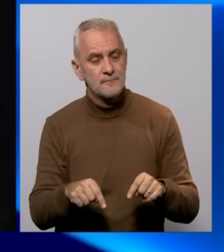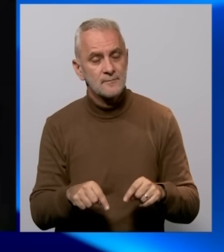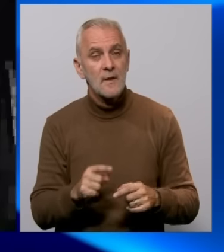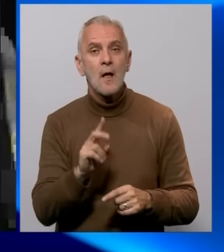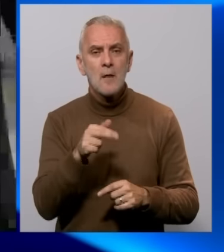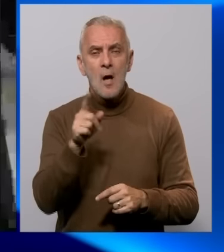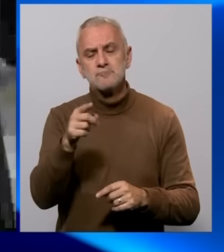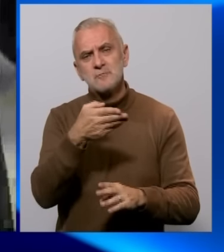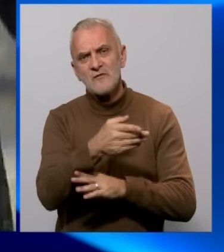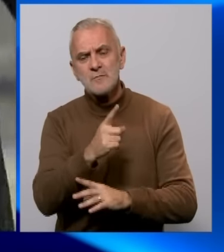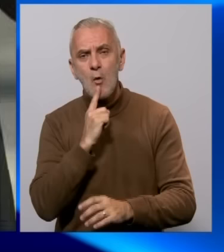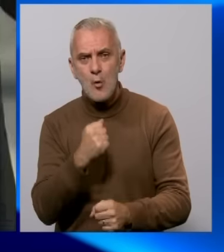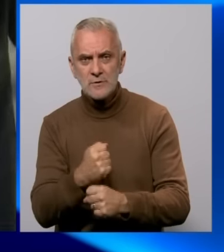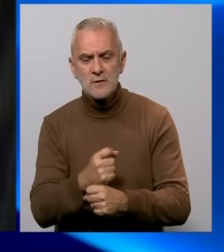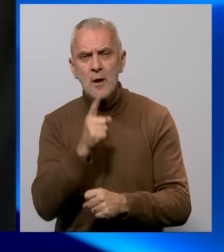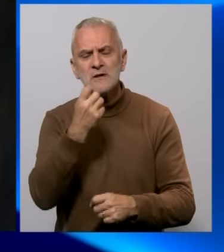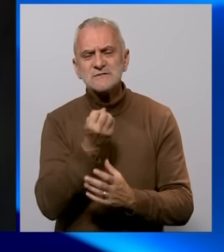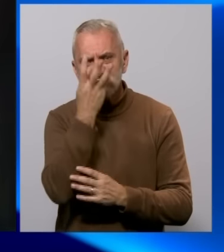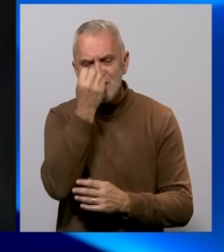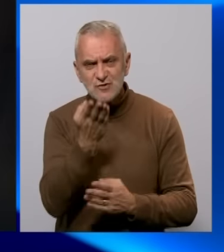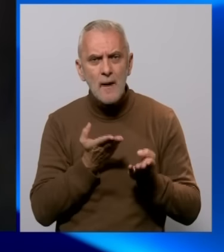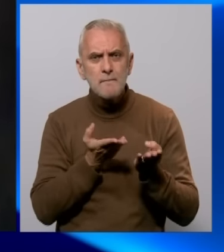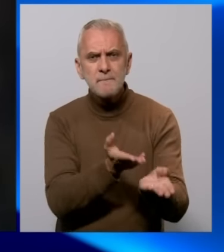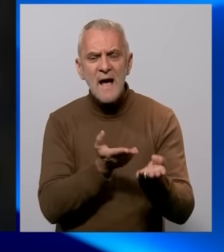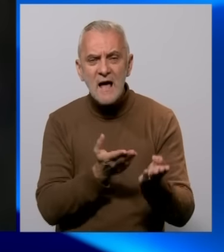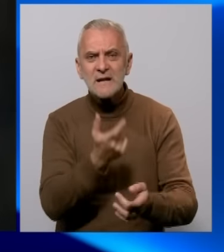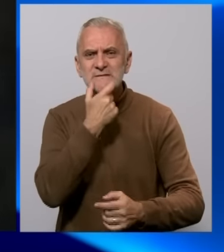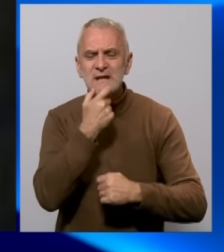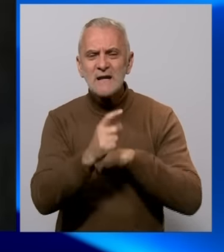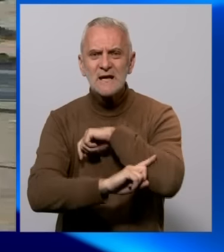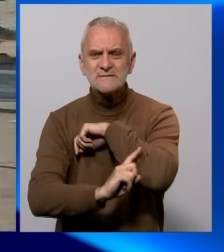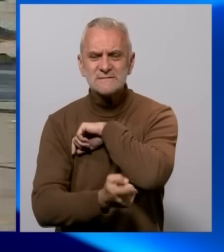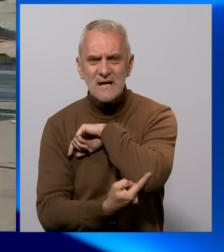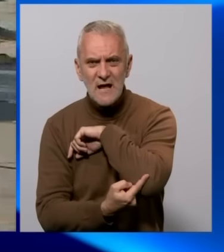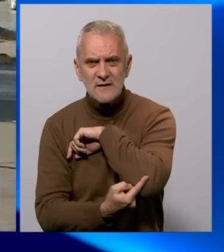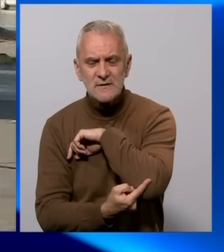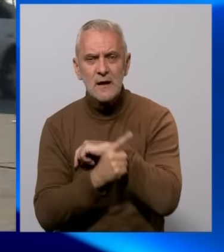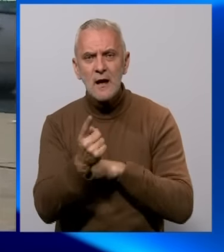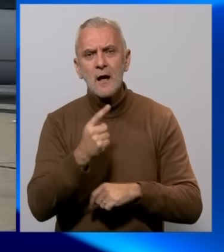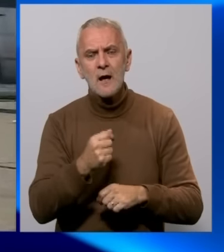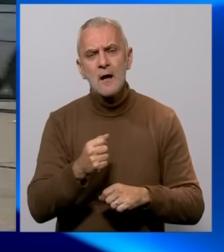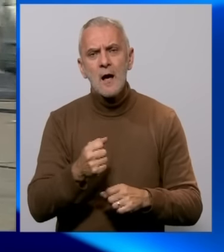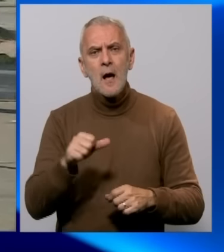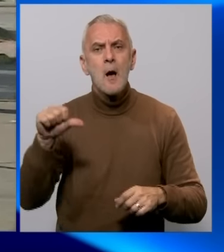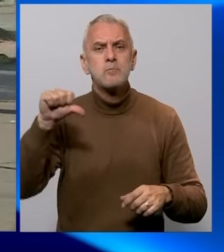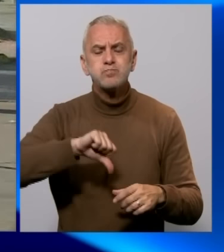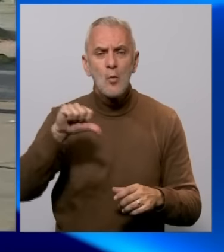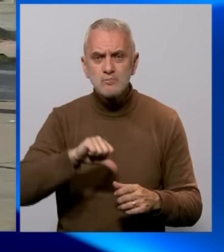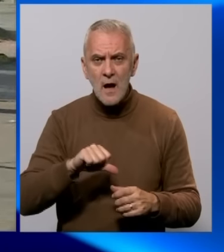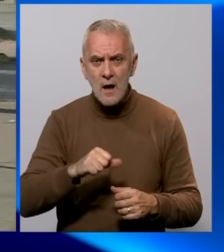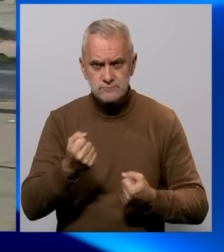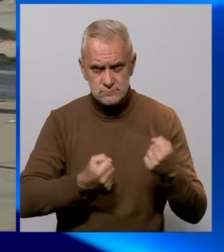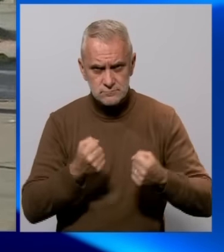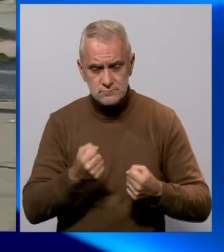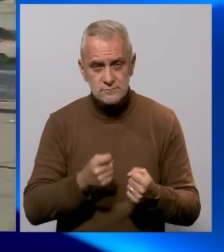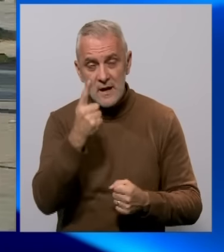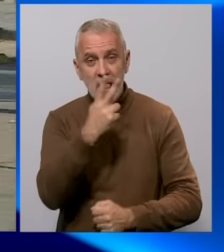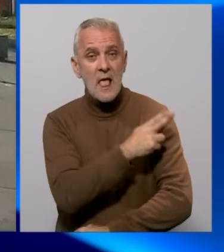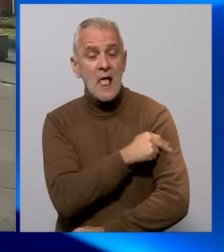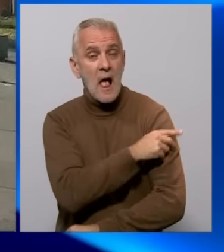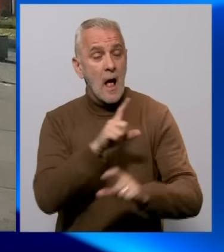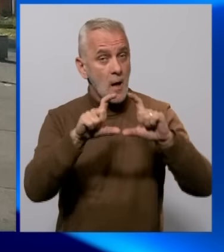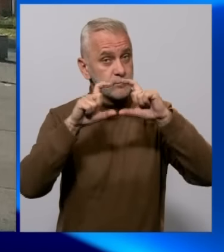izuzeci. Oni se odnose na cvjećare, pekare, stare zanate, suvenirnice, preduzetnike, benzinske pumpe i apoteke